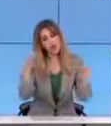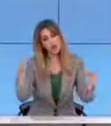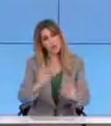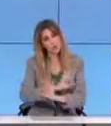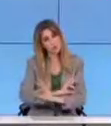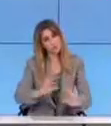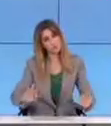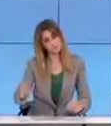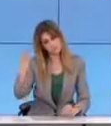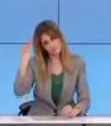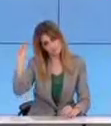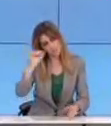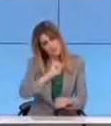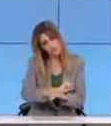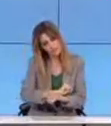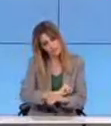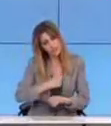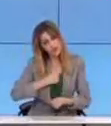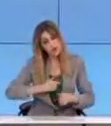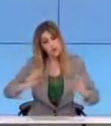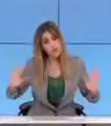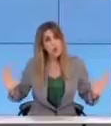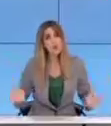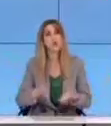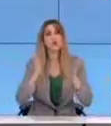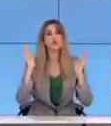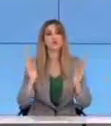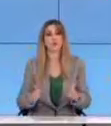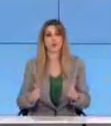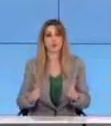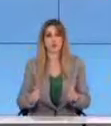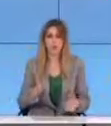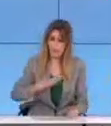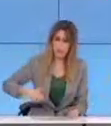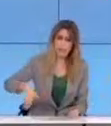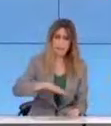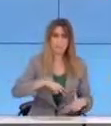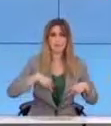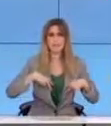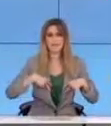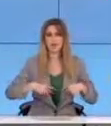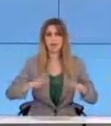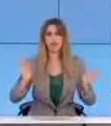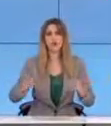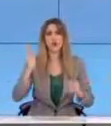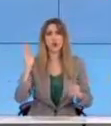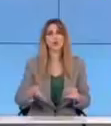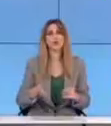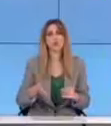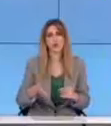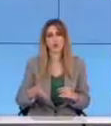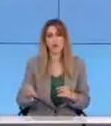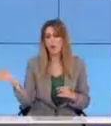προσωπικά, σε ό,τι με αφορά, είναι ότι θα κάνω ό,τι περνά από το χέρι μας, ώστε να μην διεξαχθεί η προεκλογική συζήτηση σε ένα περιβάλλον